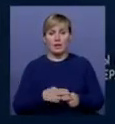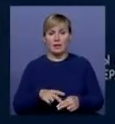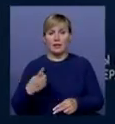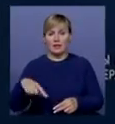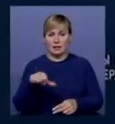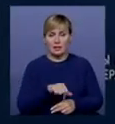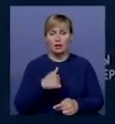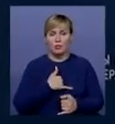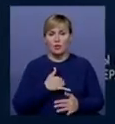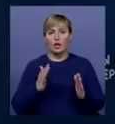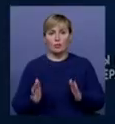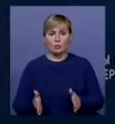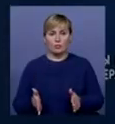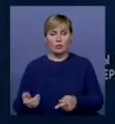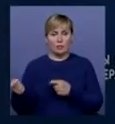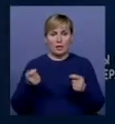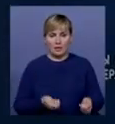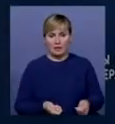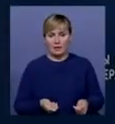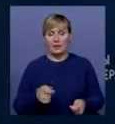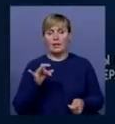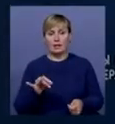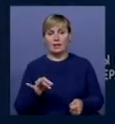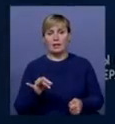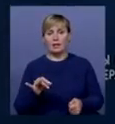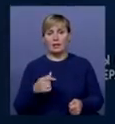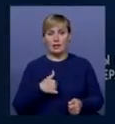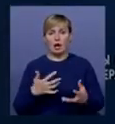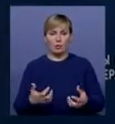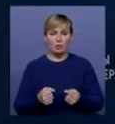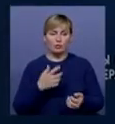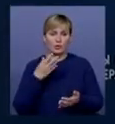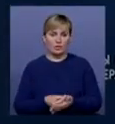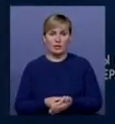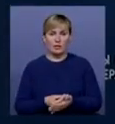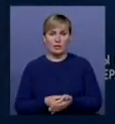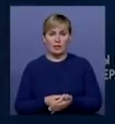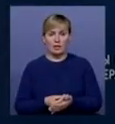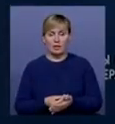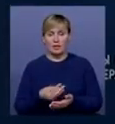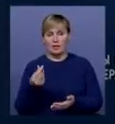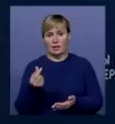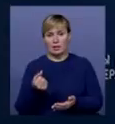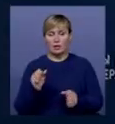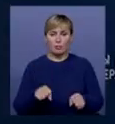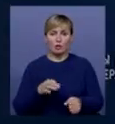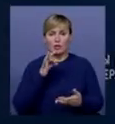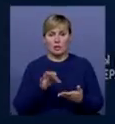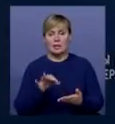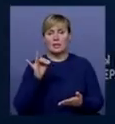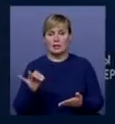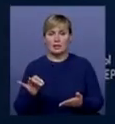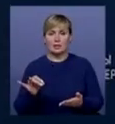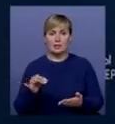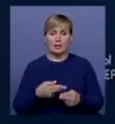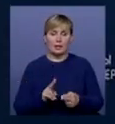скорее всего, у меня уже будет поставка, и я получу свои деньги, можно сказать, и